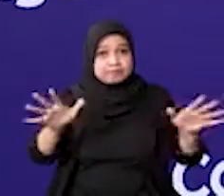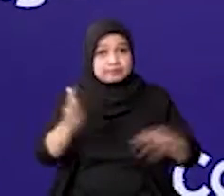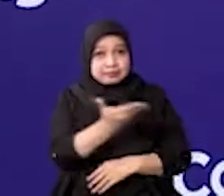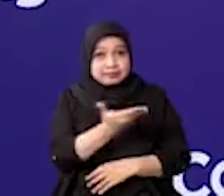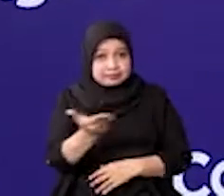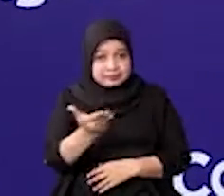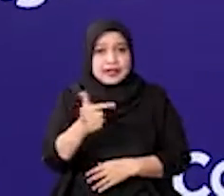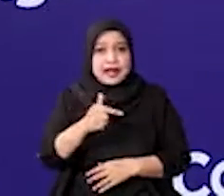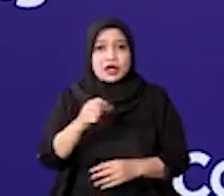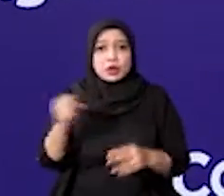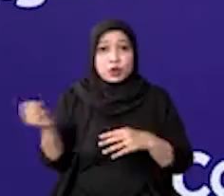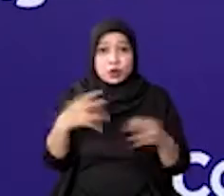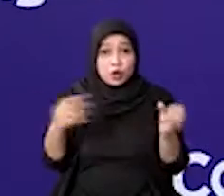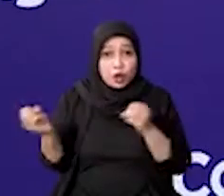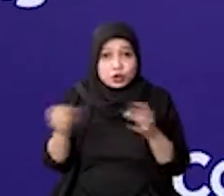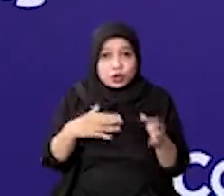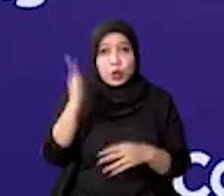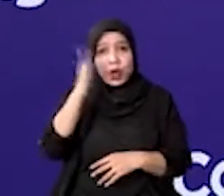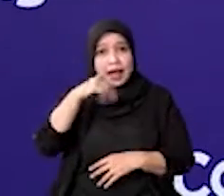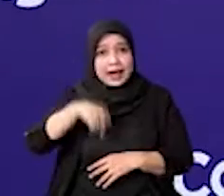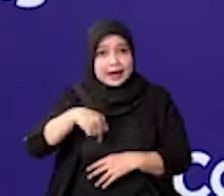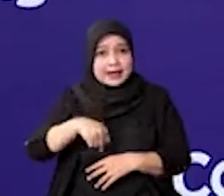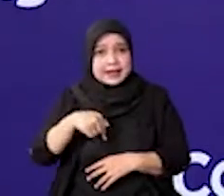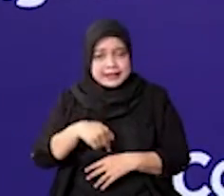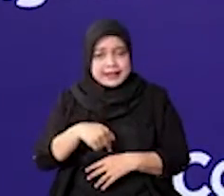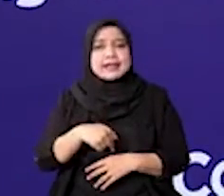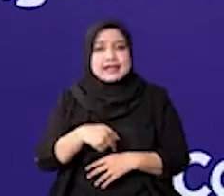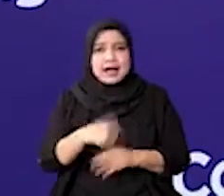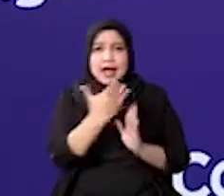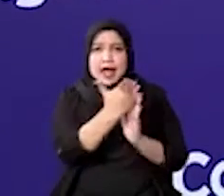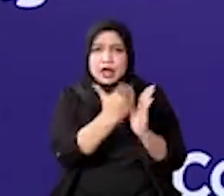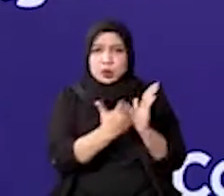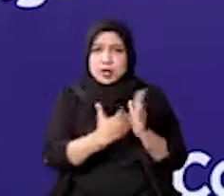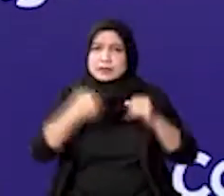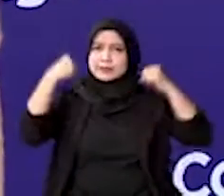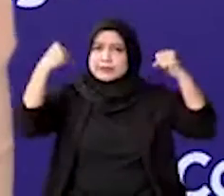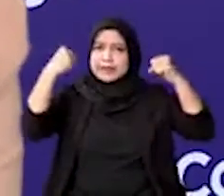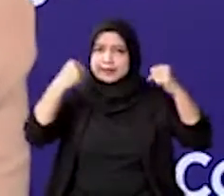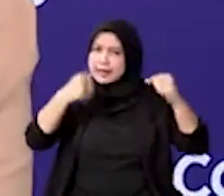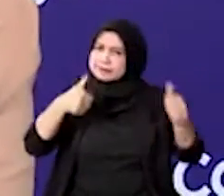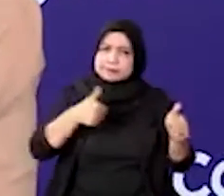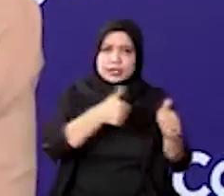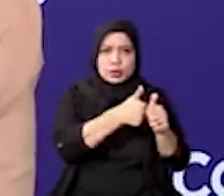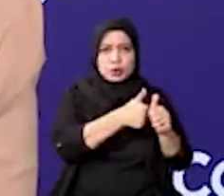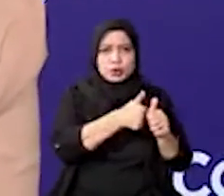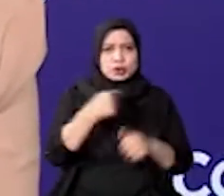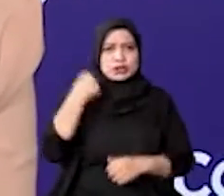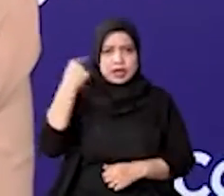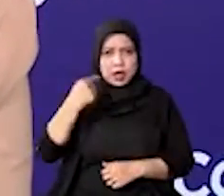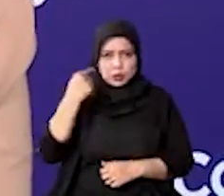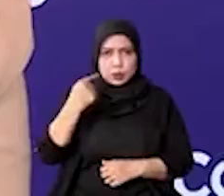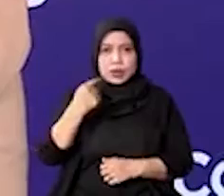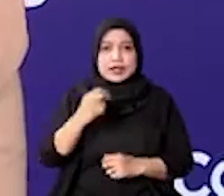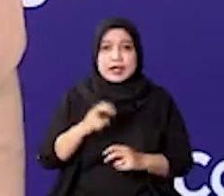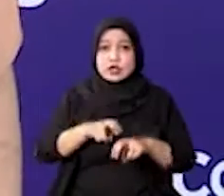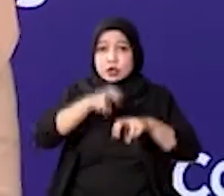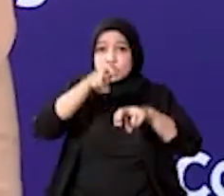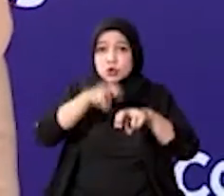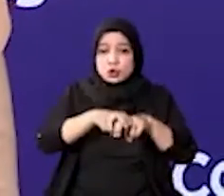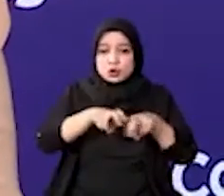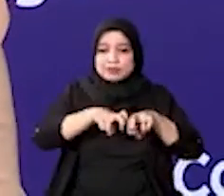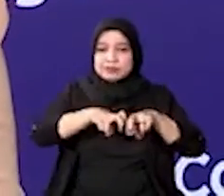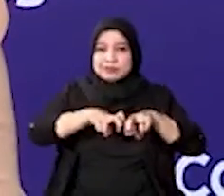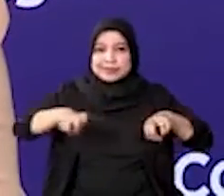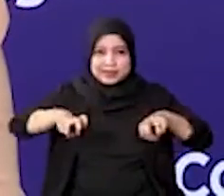kami gelar hari ini kami selalu senantiasa mematuhi protokol kesehatan kami di sini menjaga jarak ya antara satu dengan yang lainnya untuk bisa